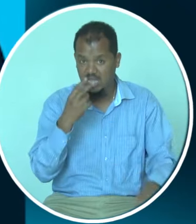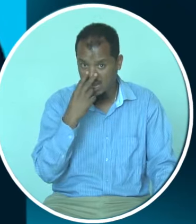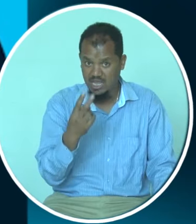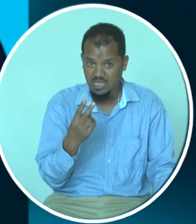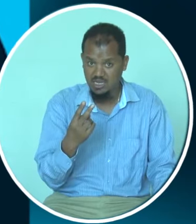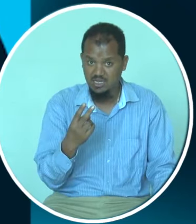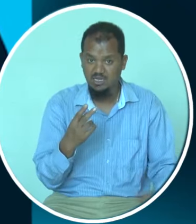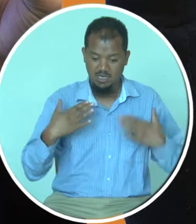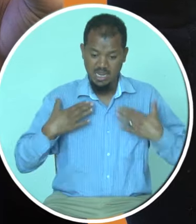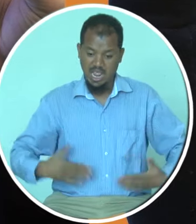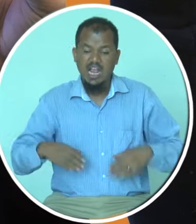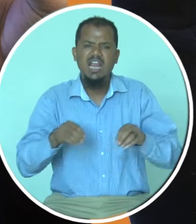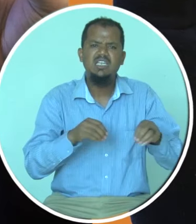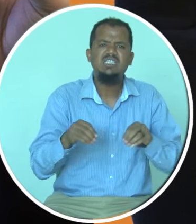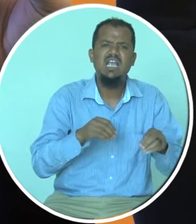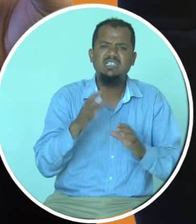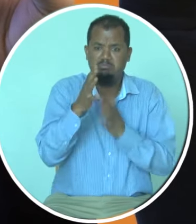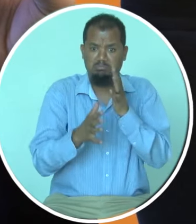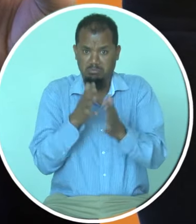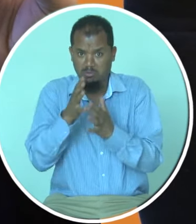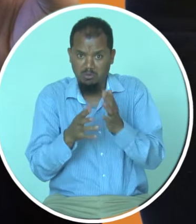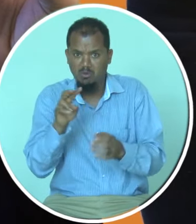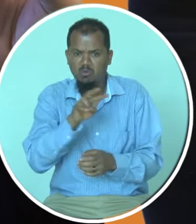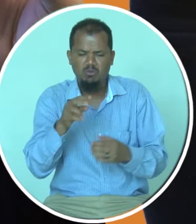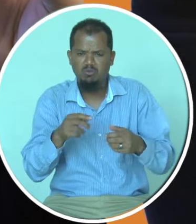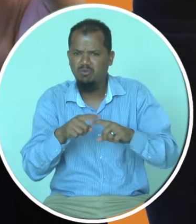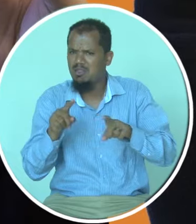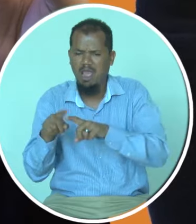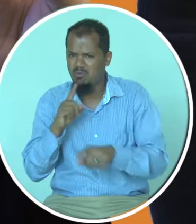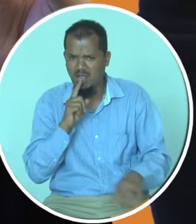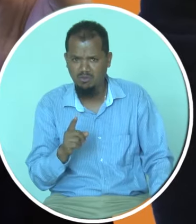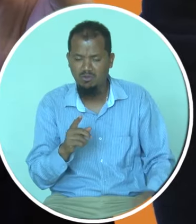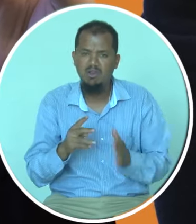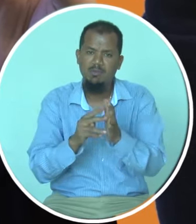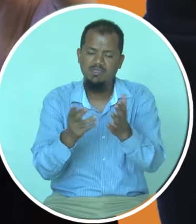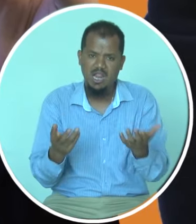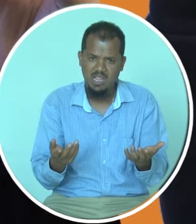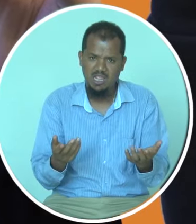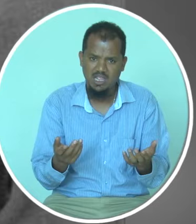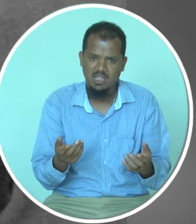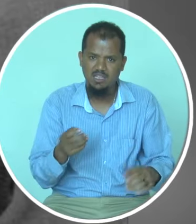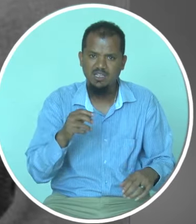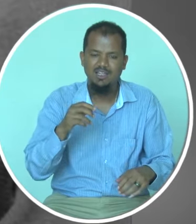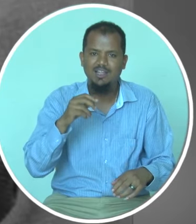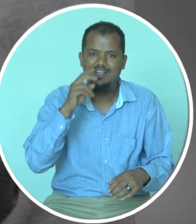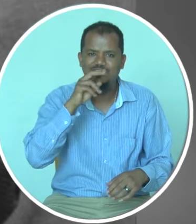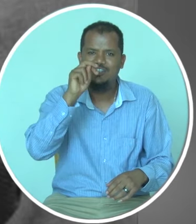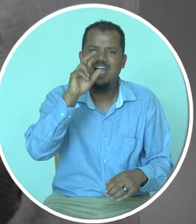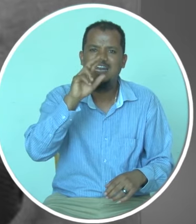እንደሆነ ያካል እንቅስቃሴና ምልክት ቋንቋዎች ሁለቱ የተለያዩ ናቸው እና ለምሳሌ የቻርሊ